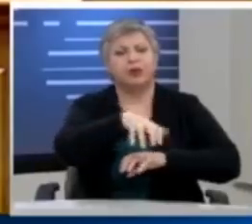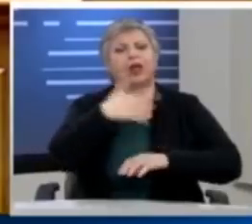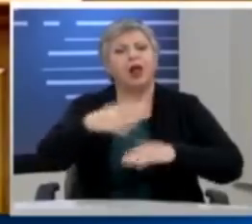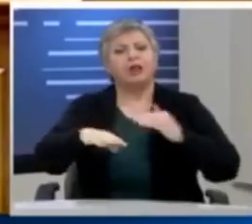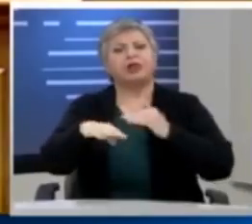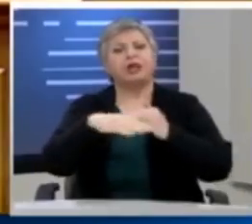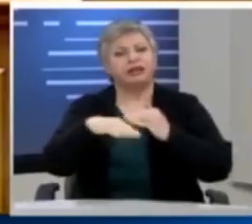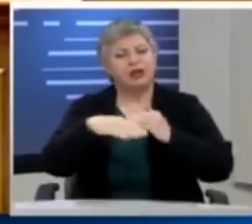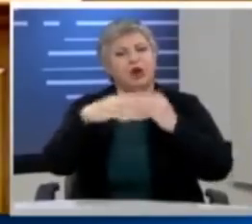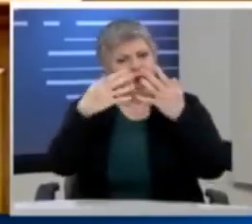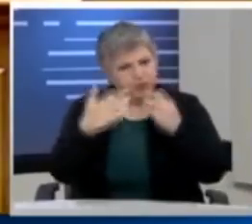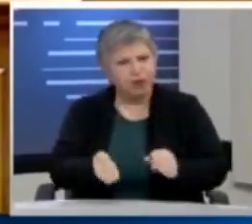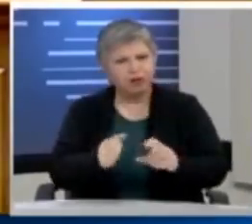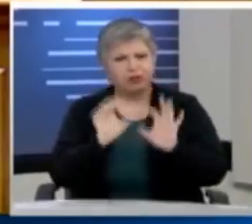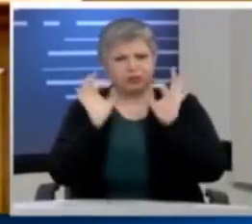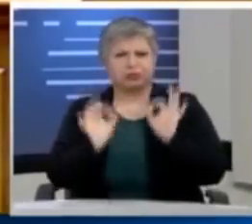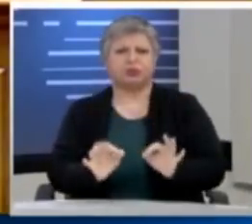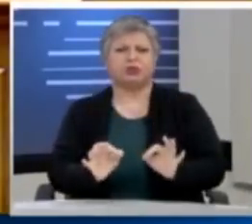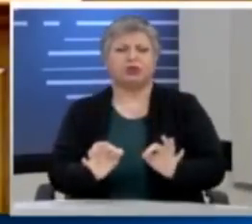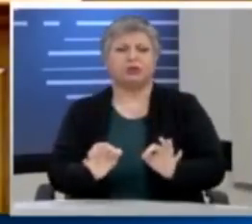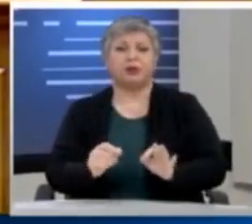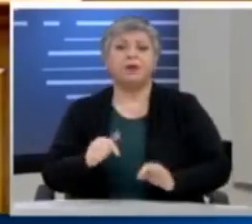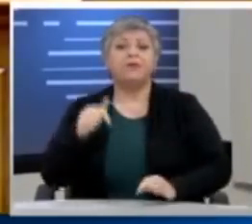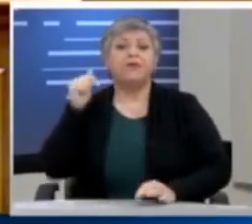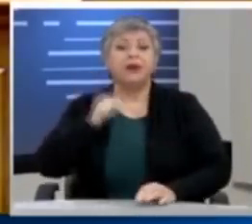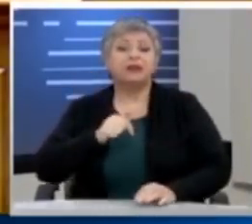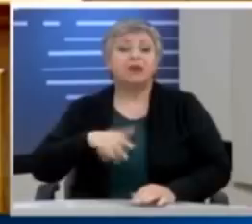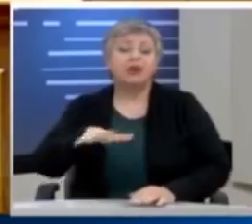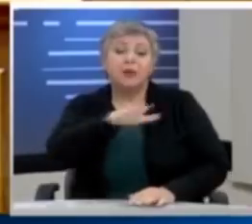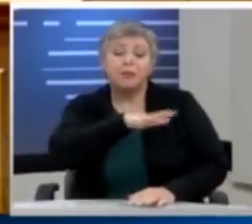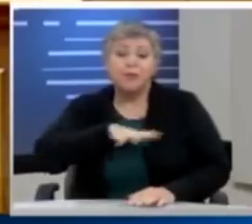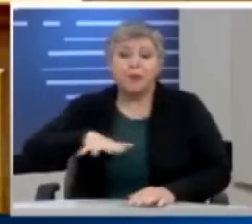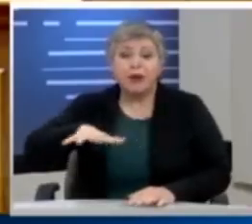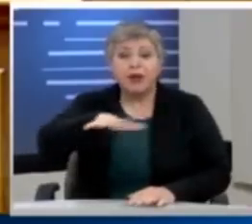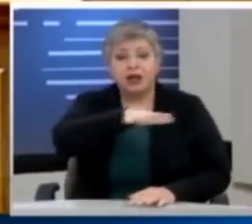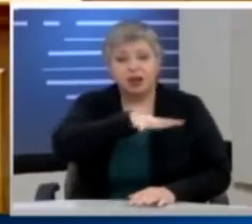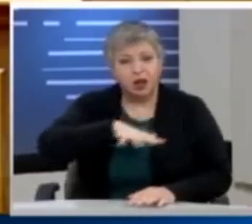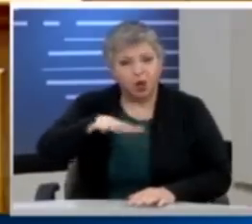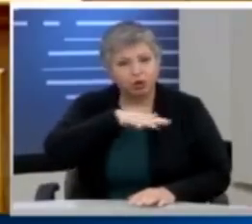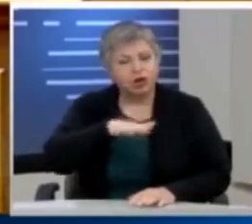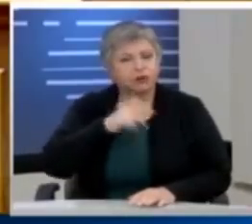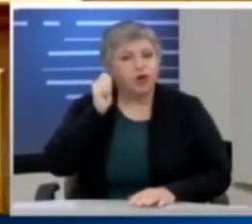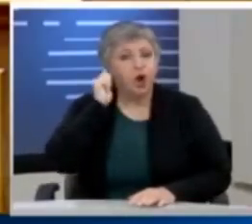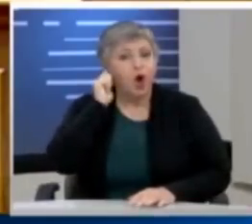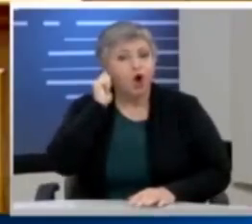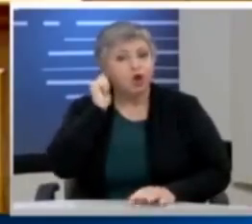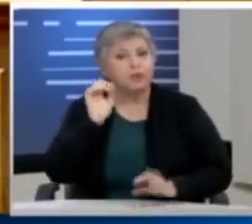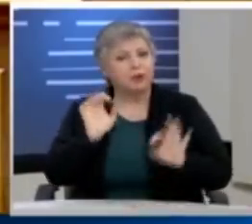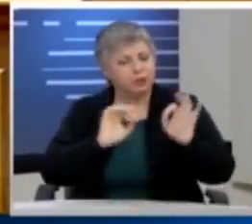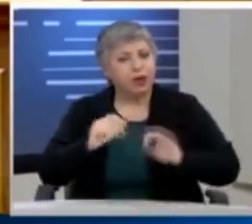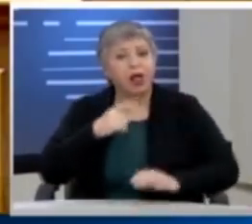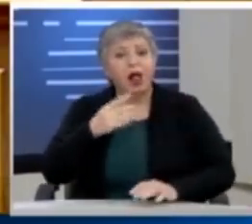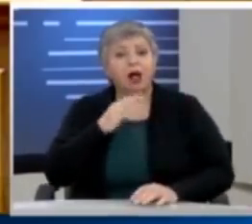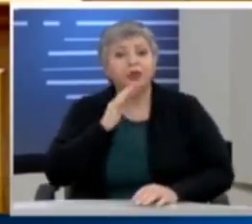Βαλκανικών κρατών. Σε αυτή την ευρύτερη γεωγραφική περιφέρεια της Μακεδονίας μιλούσαν